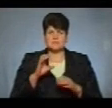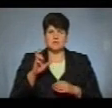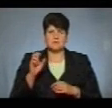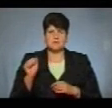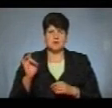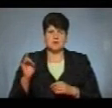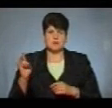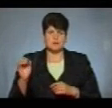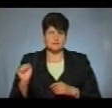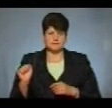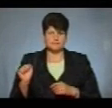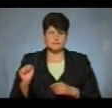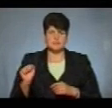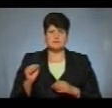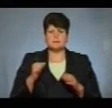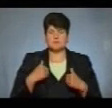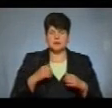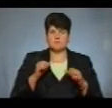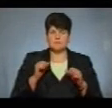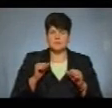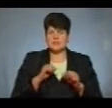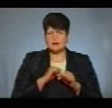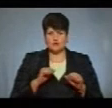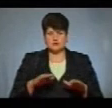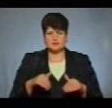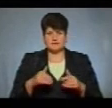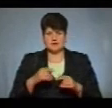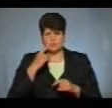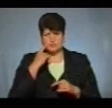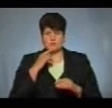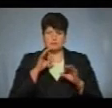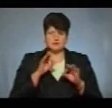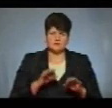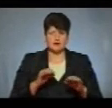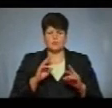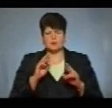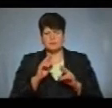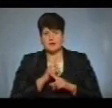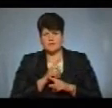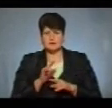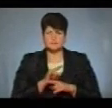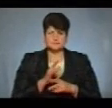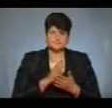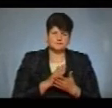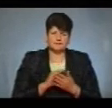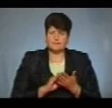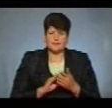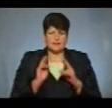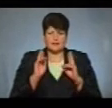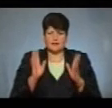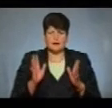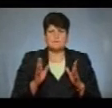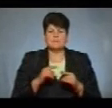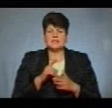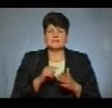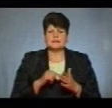І ми не можемо давати оцінку, що там було правдиво чи неправдиво, просто що питання не в